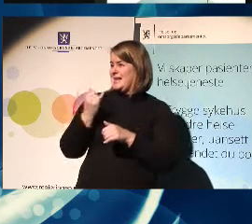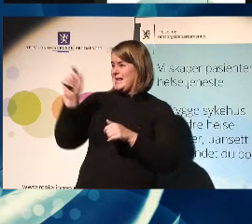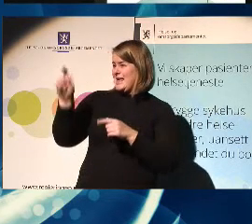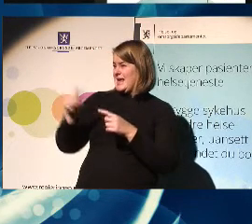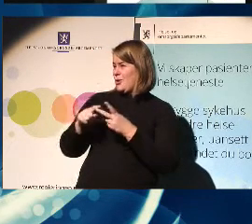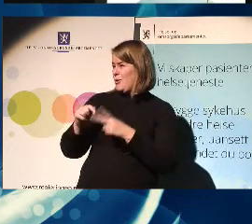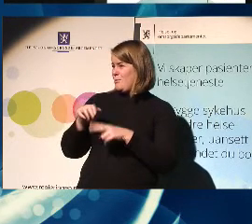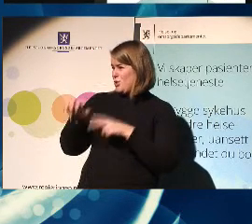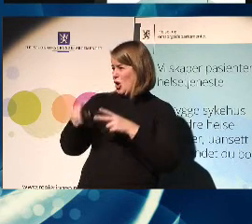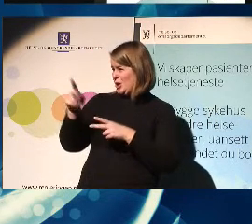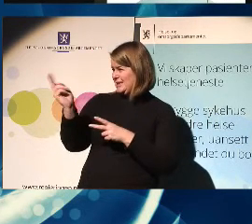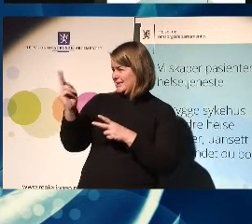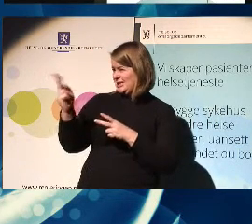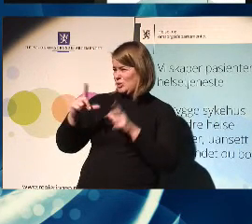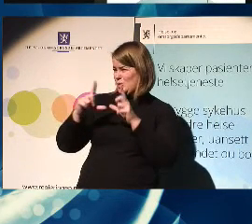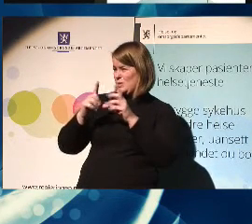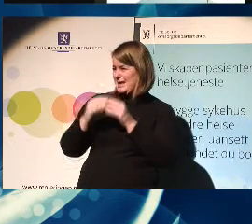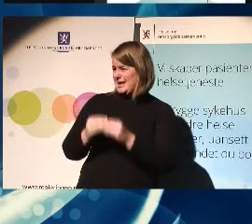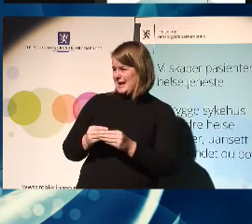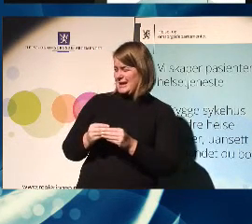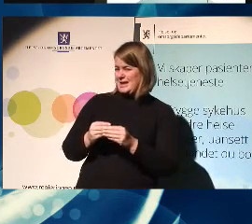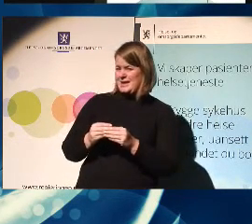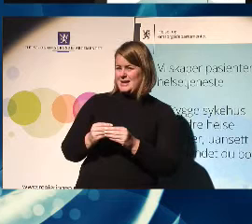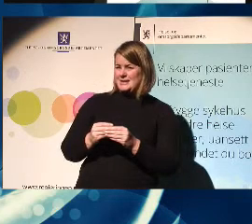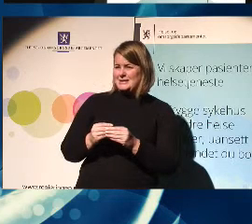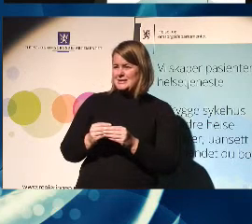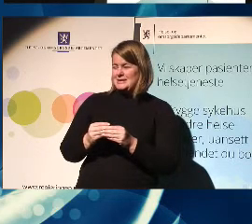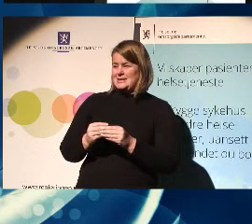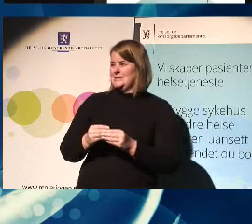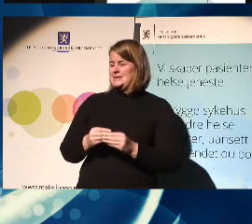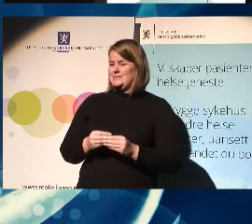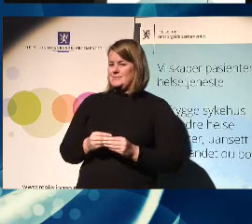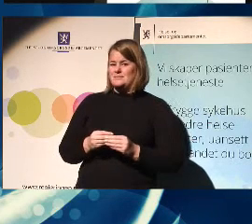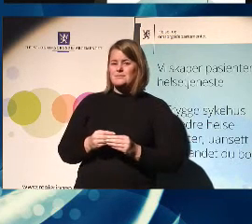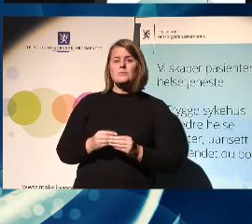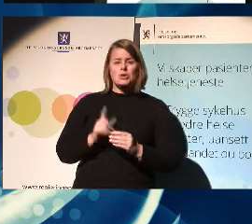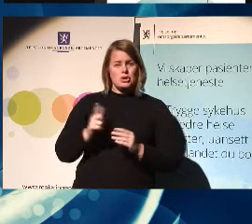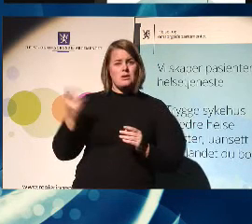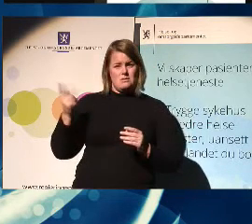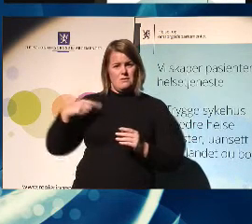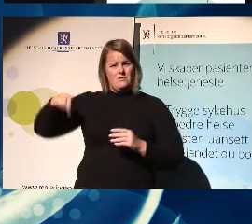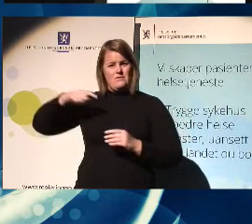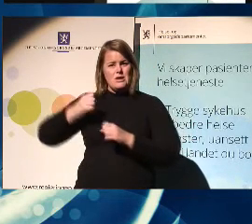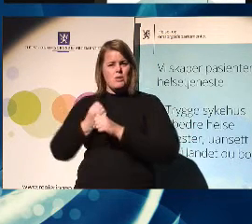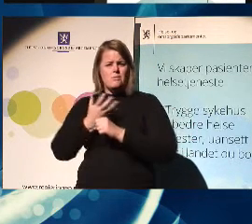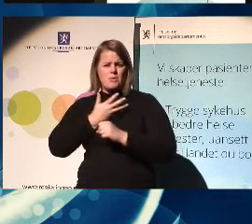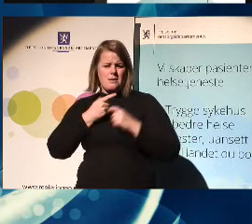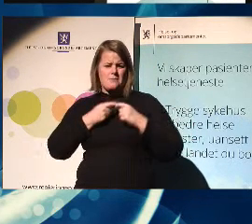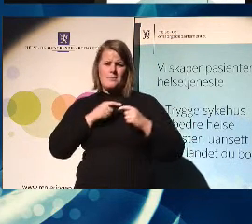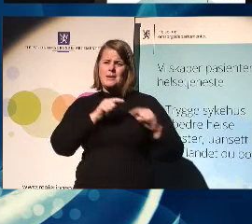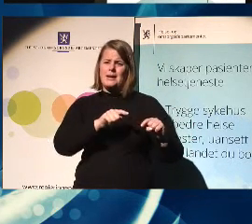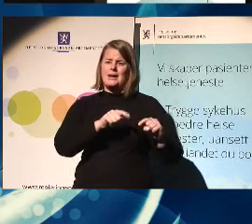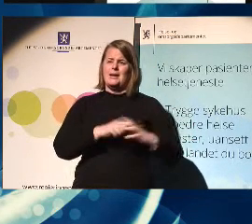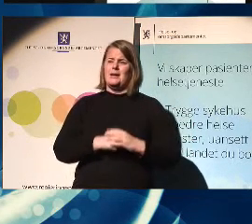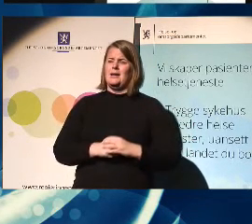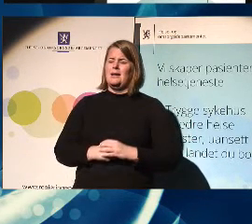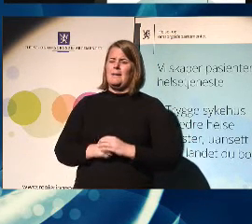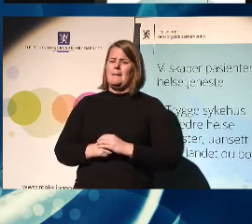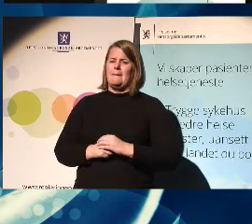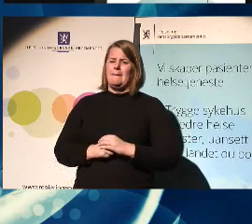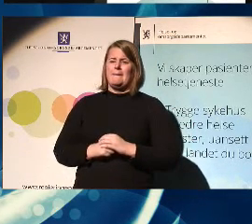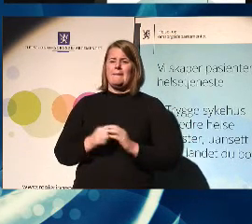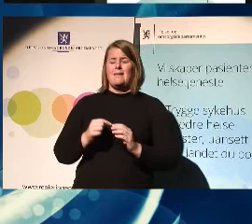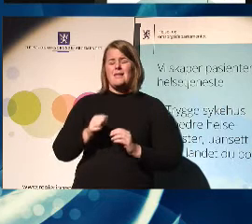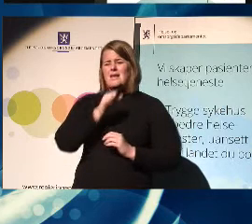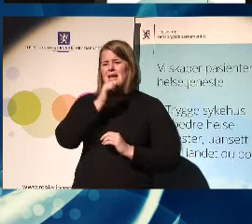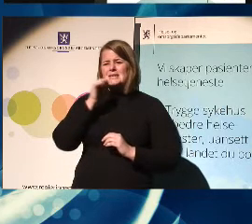ikke helt enige at det det vi sitter igjen med, som jobbet mye med dette. Men dette ekstremt